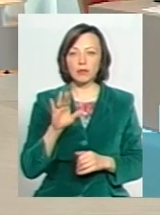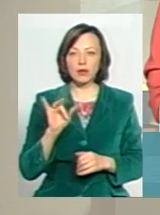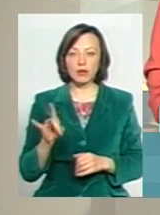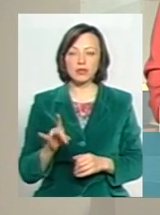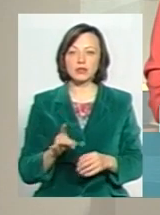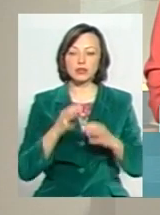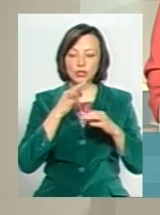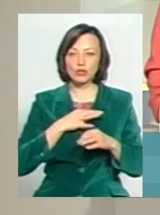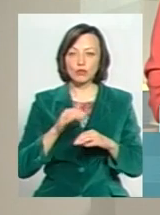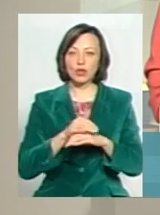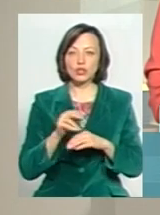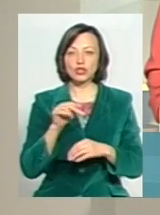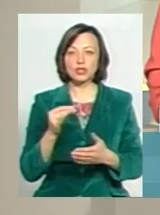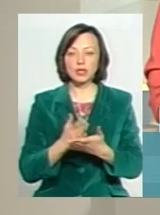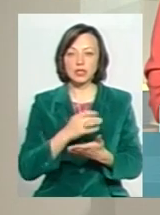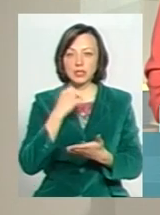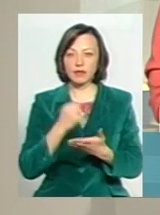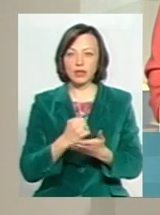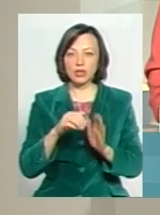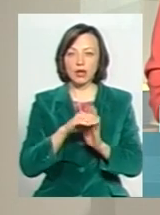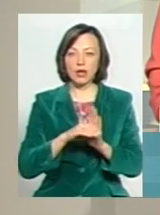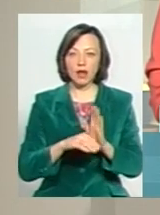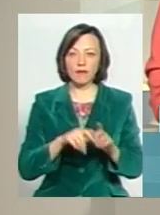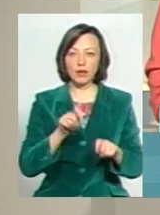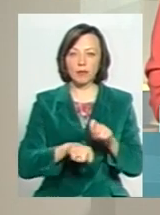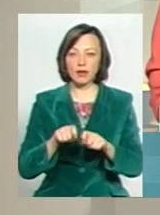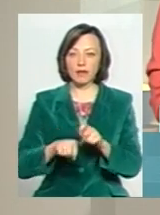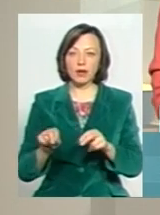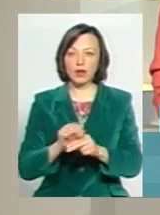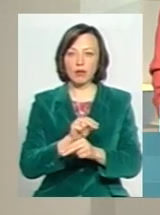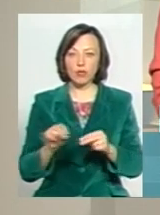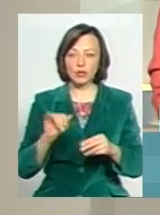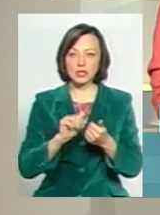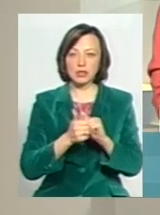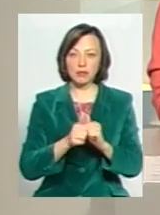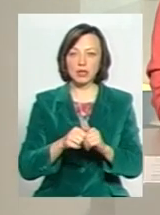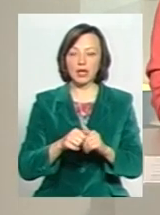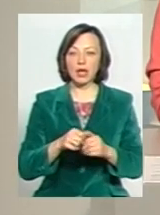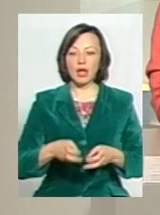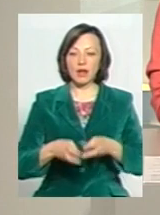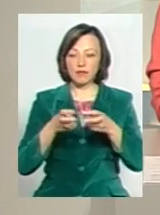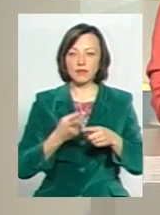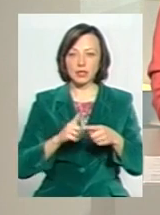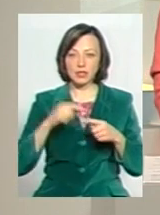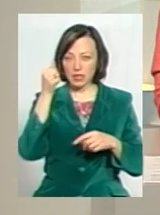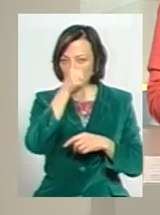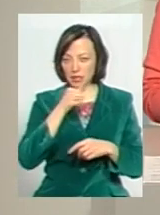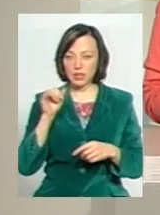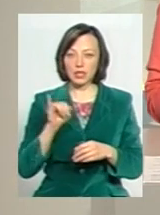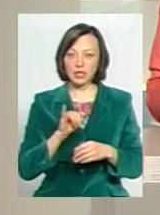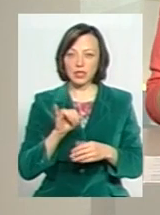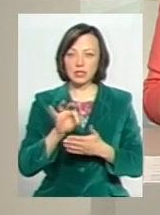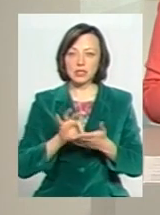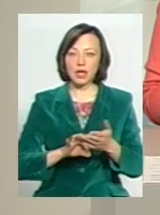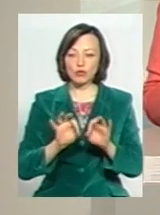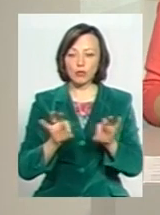ласка, чи вже є затверджений графік перевірок, ремонтів і замін ліфтів на цей рік? І